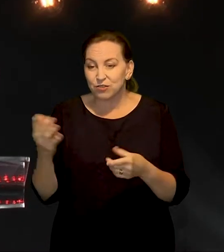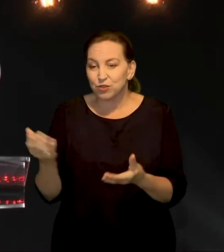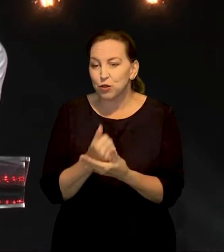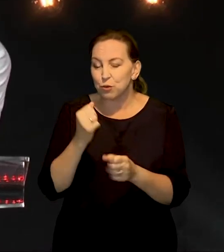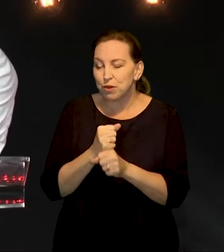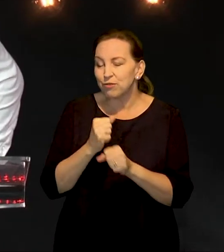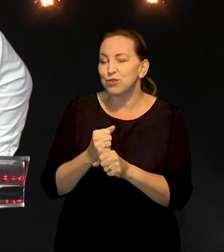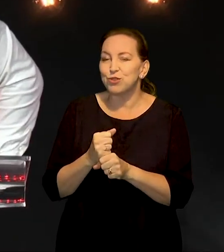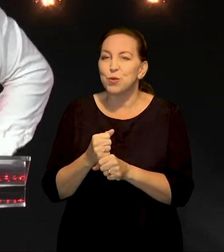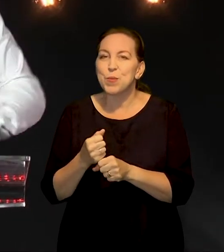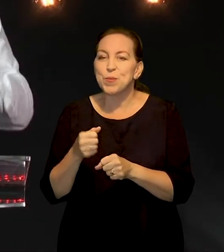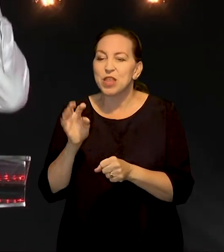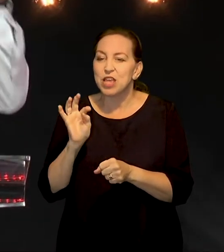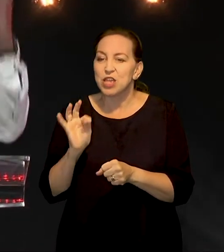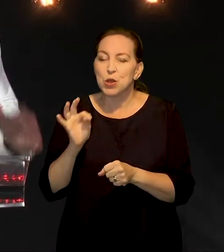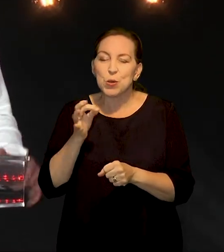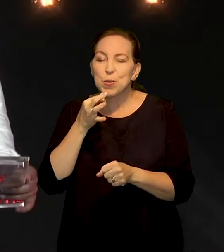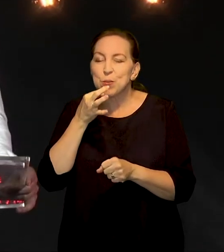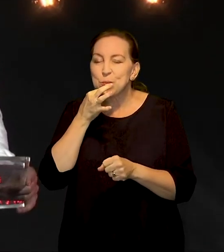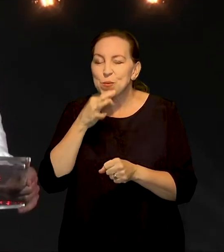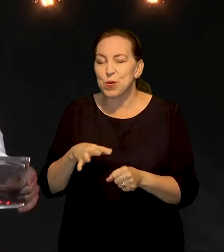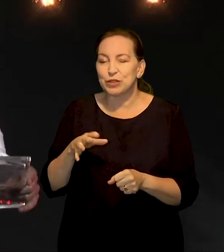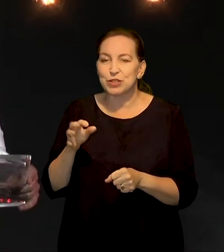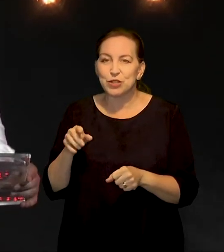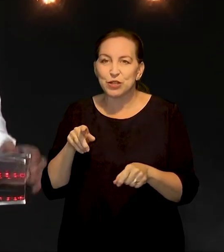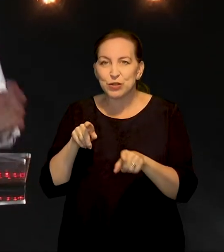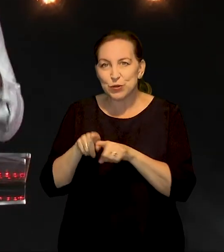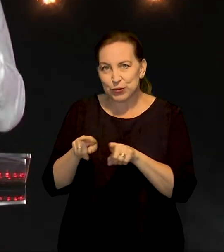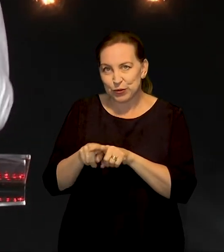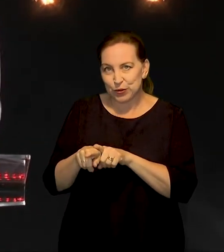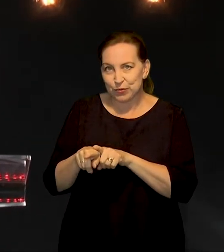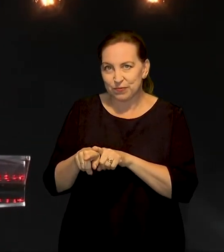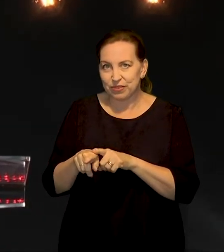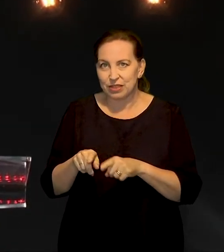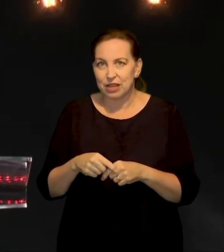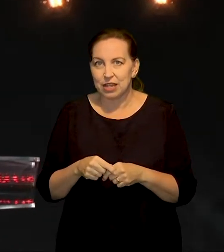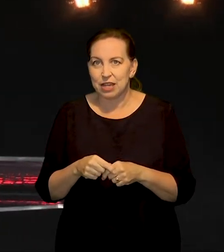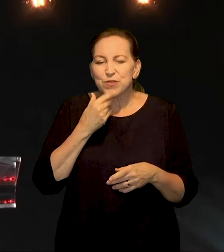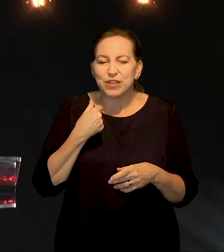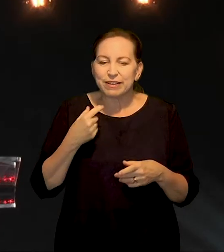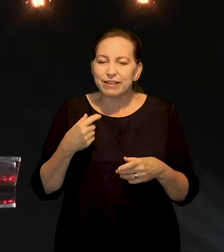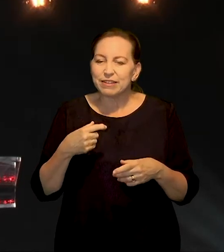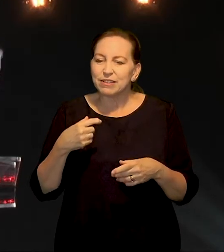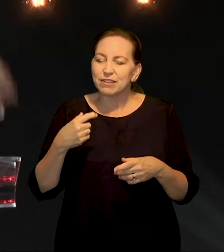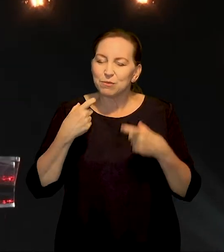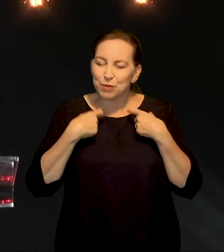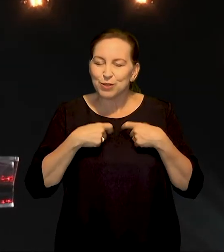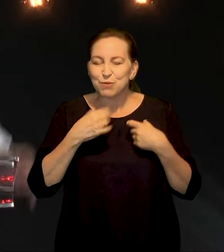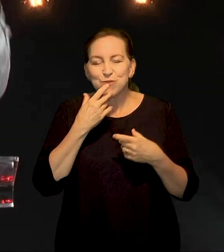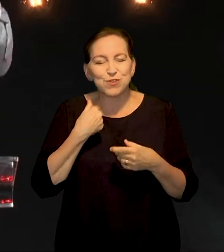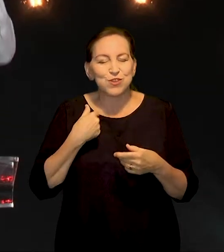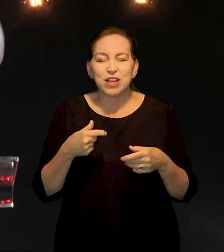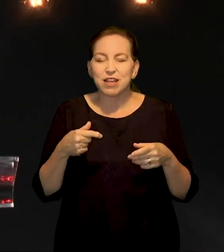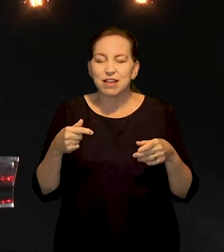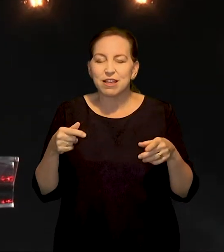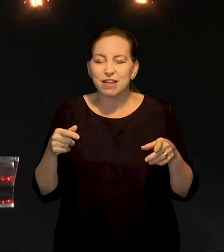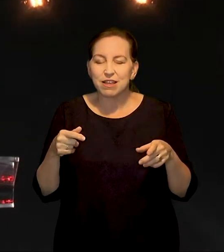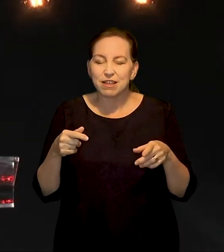którzy są pomijani, ci, którzy są wykluczeni przez społeczeństwo i normy, zostali przyłączeni do jego królestwa.